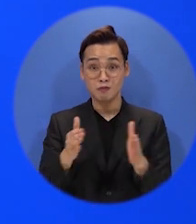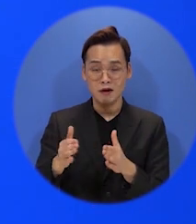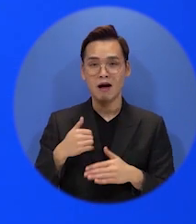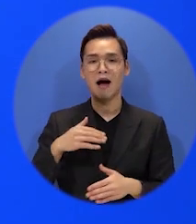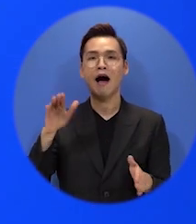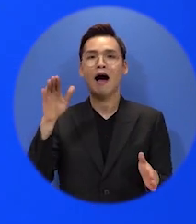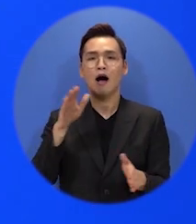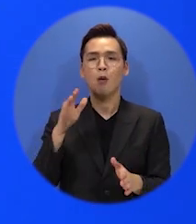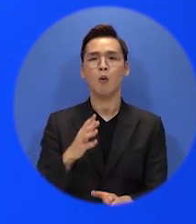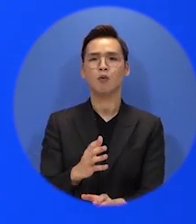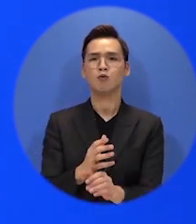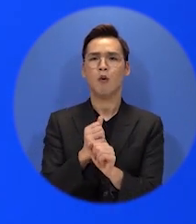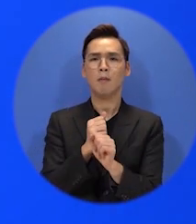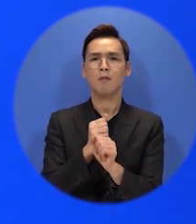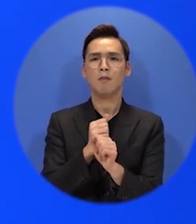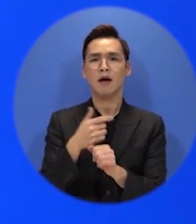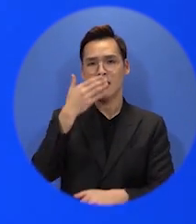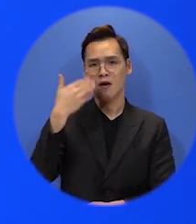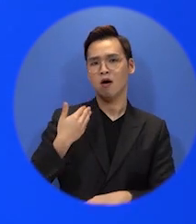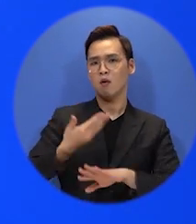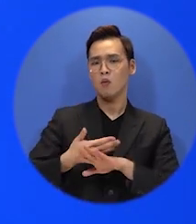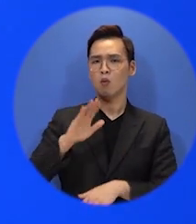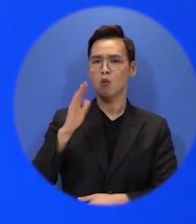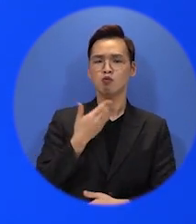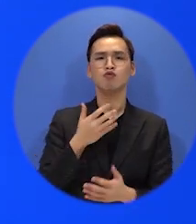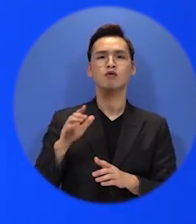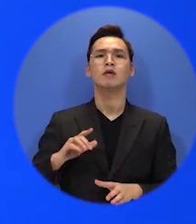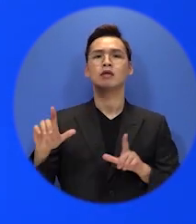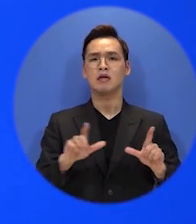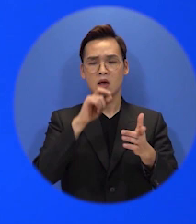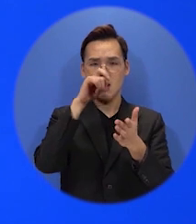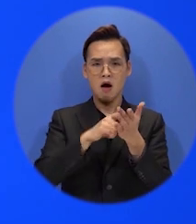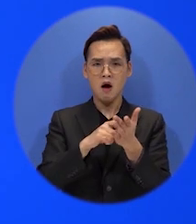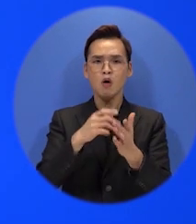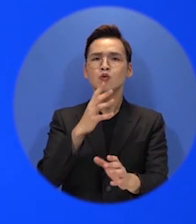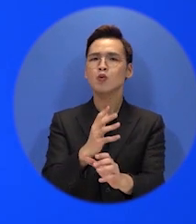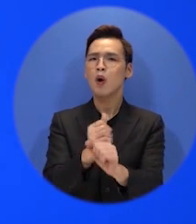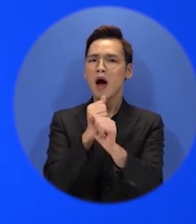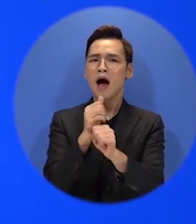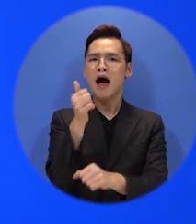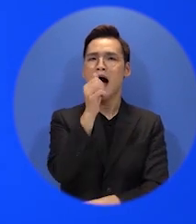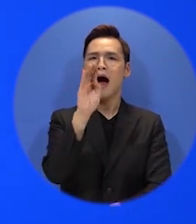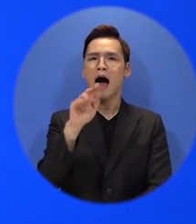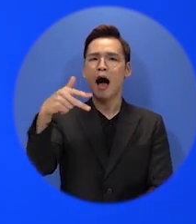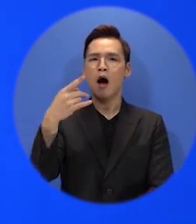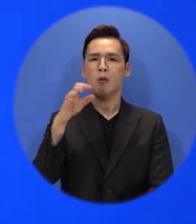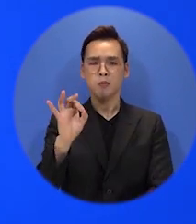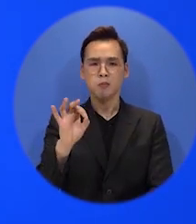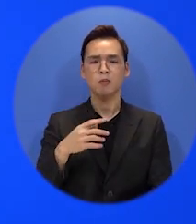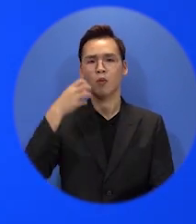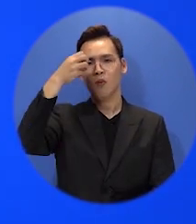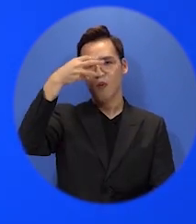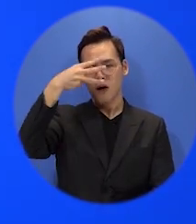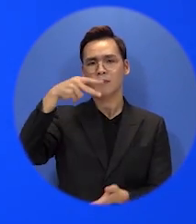저녁은 학생부 종합 저녁입니다. 예전과 달리 요즘은 학생부 종합 정, 아, 종합 저녁 합종 하면은 수험생 여러분들이